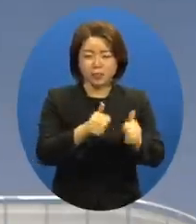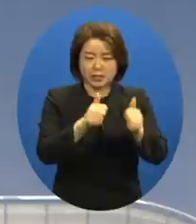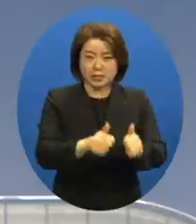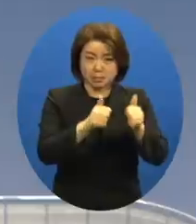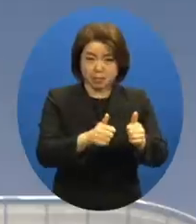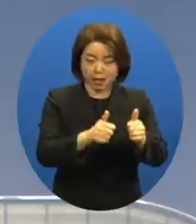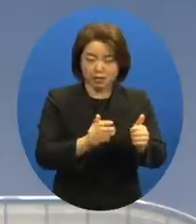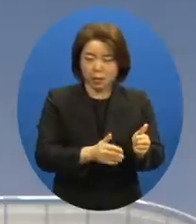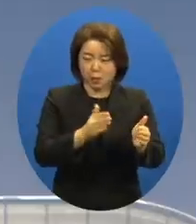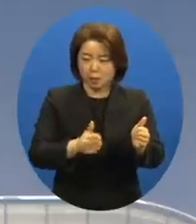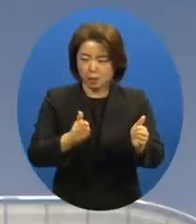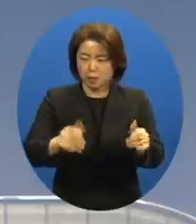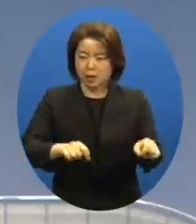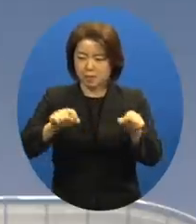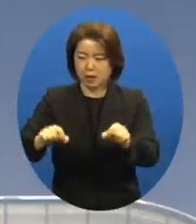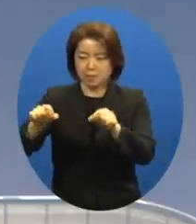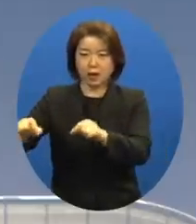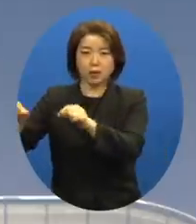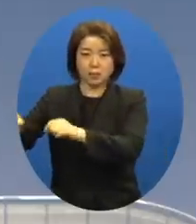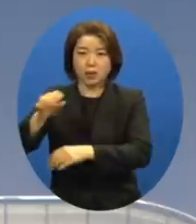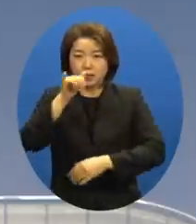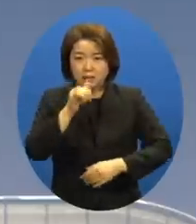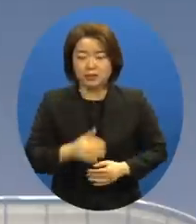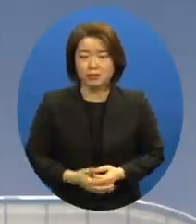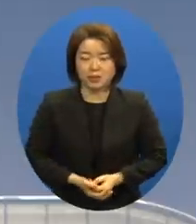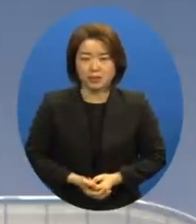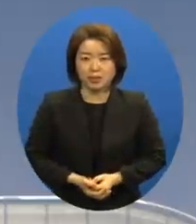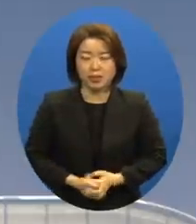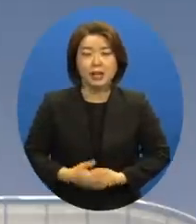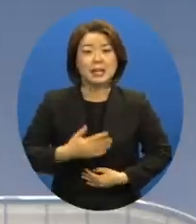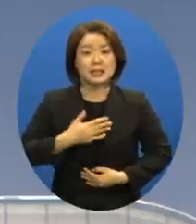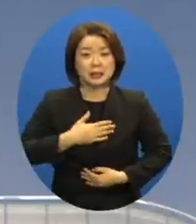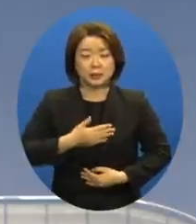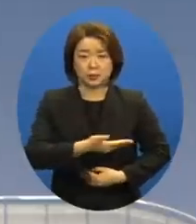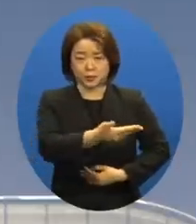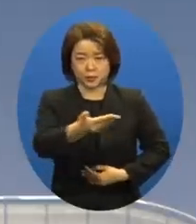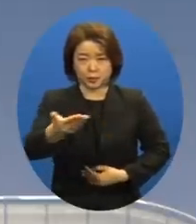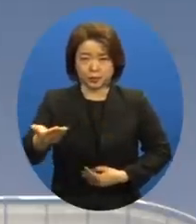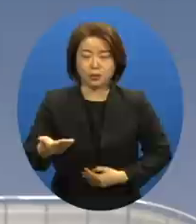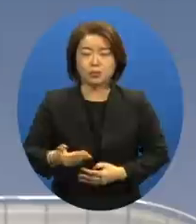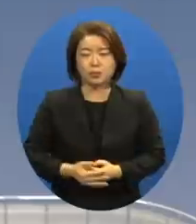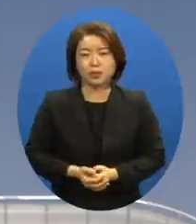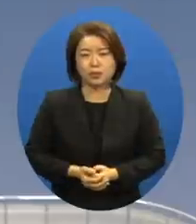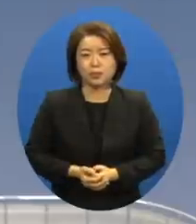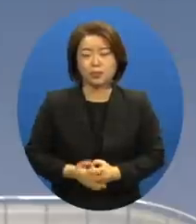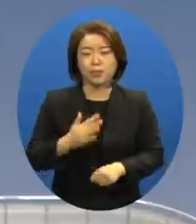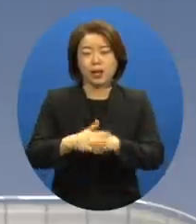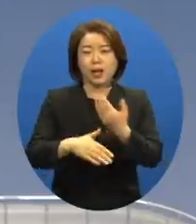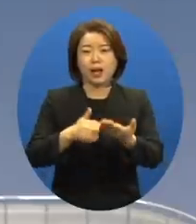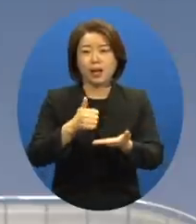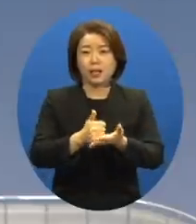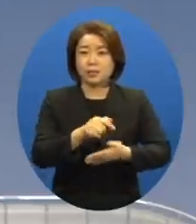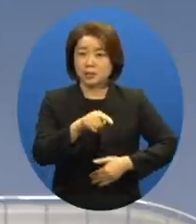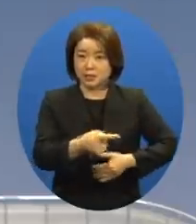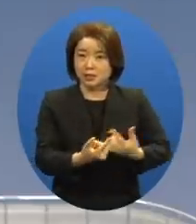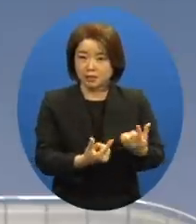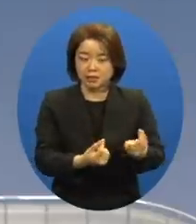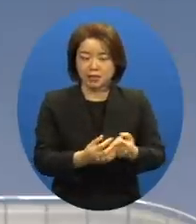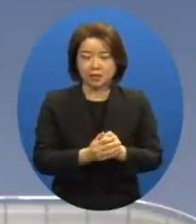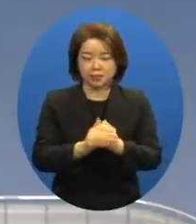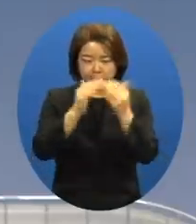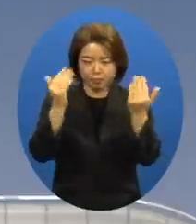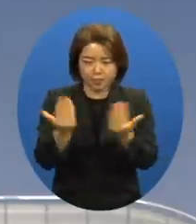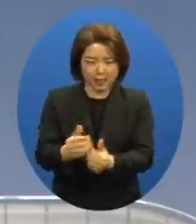미루 시는 거라는 거죠 저도 여러분도 하나님께서 이렇게 다